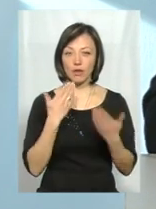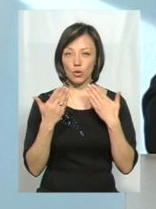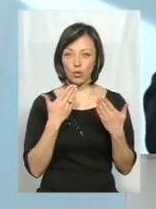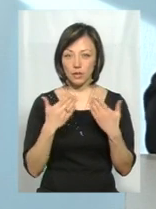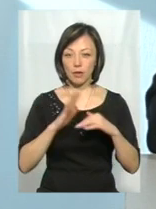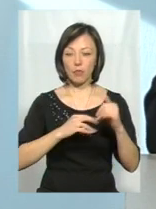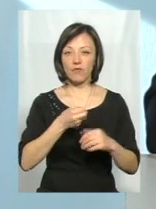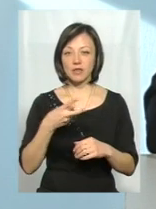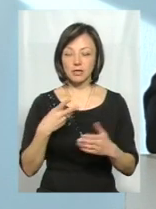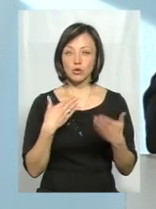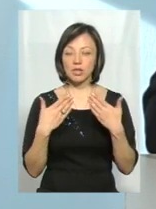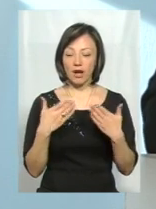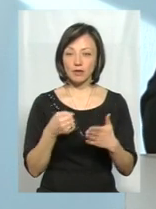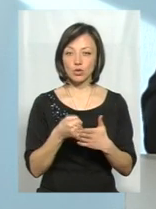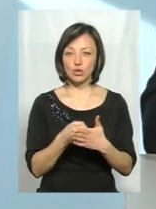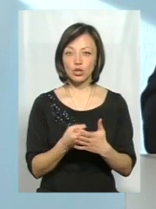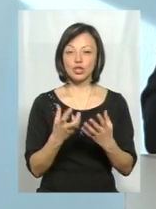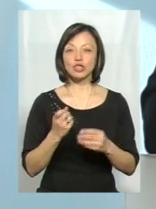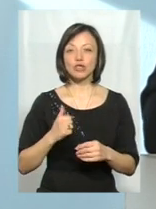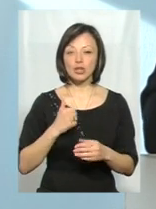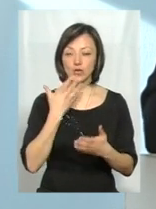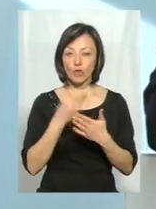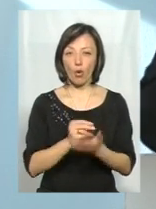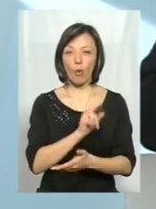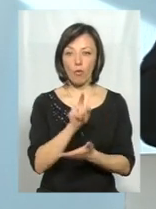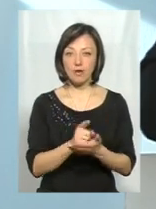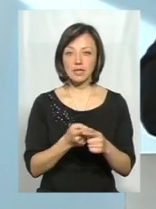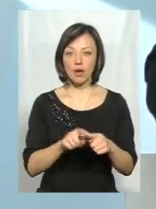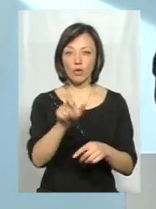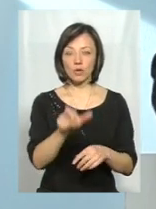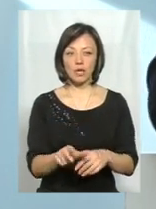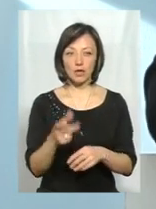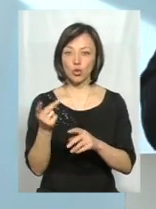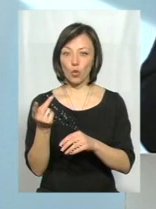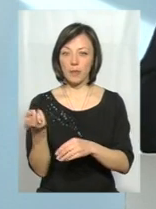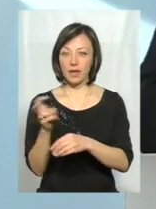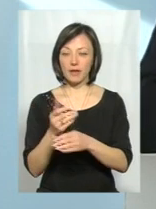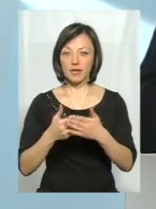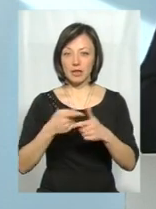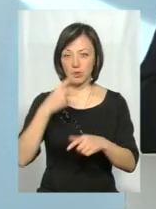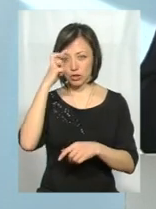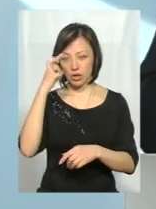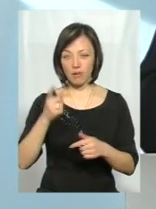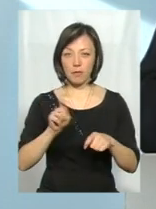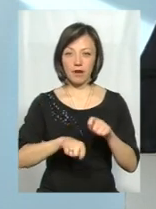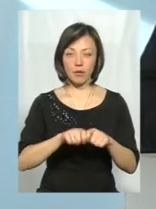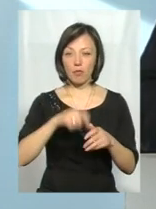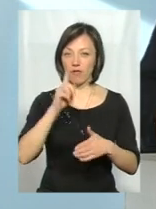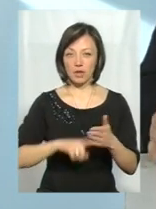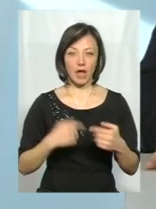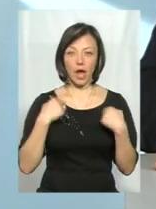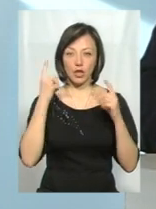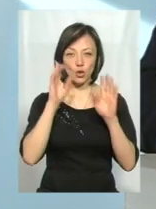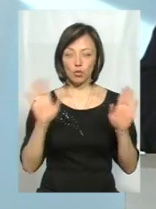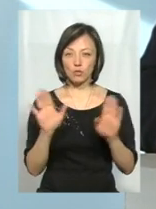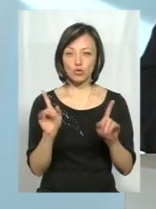і професійно ставиться і з честю до своїх обов'язків, і ця людина прийде від імені держави перевіряти, повірте, я не думаю,